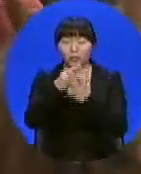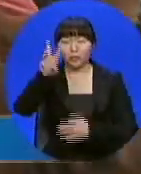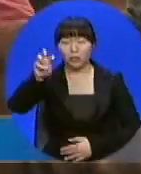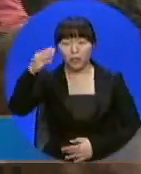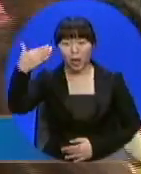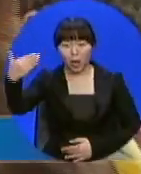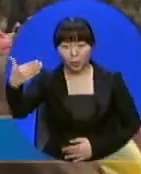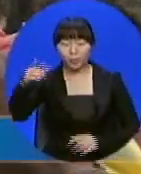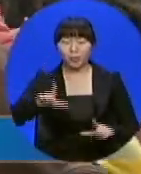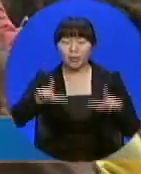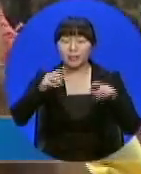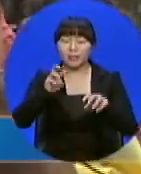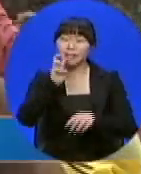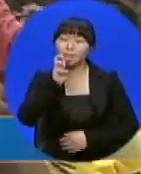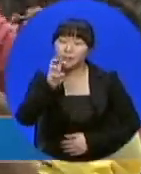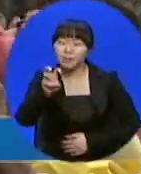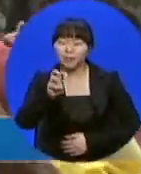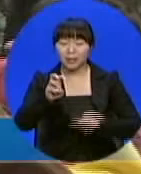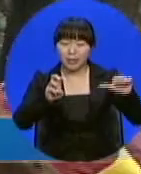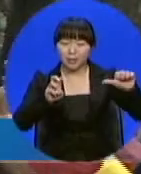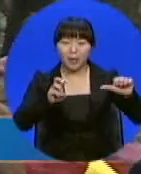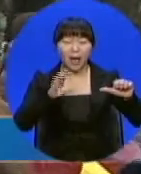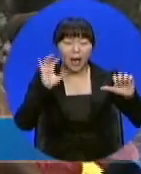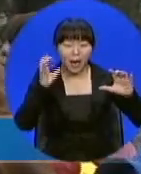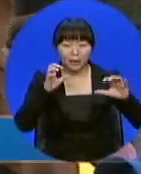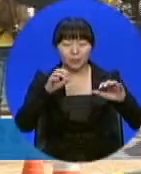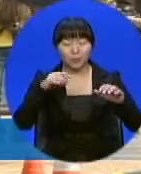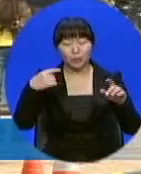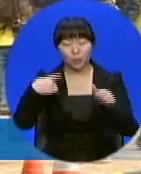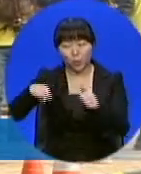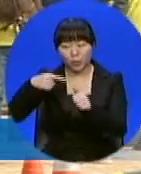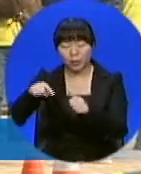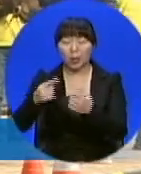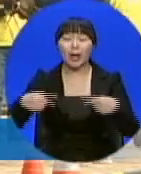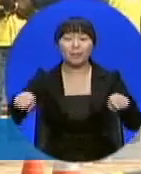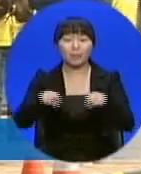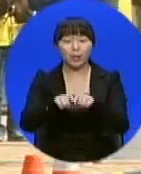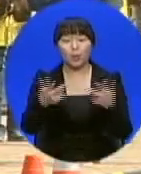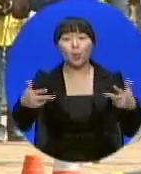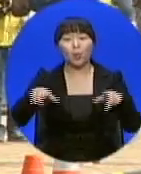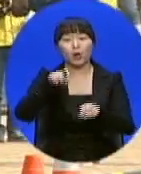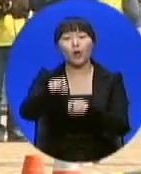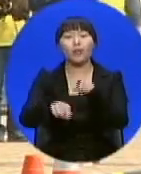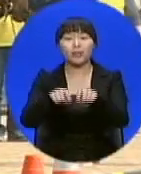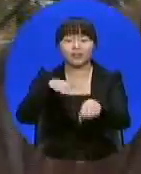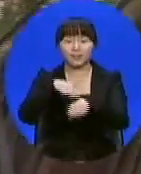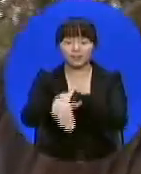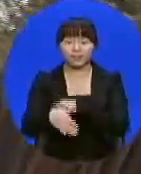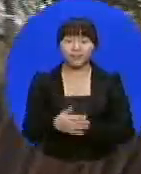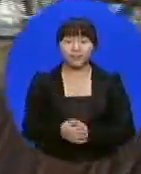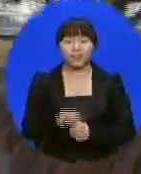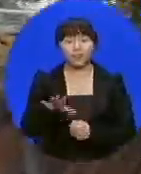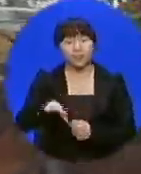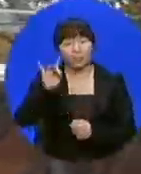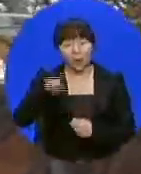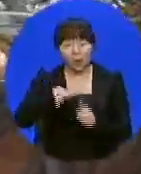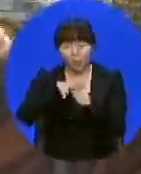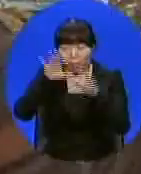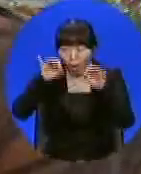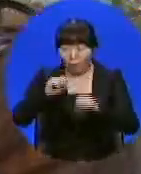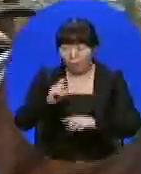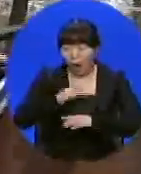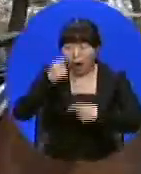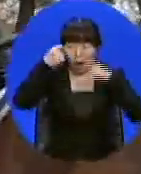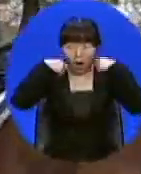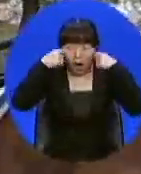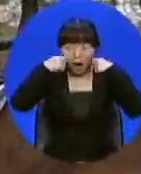39명이 30분 간격으로 5명의 아동이 교육자와 함께 공원을 걷는 형식으로 진행됐습니다. 처음에는 말을 보고 놀라